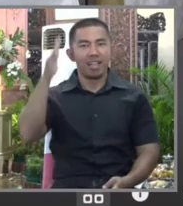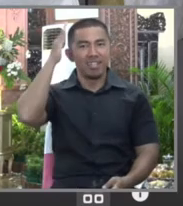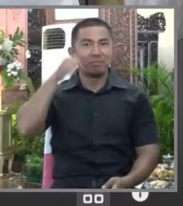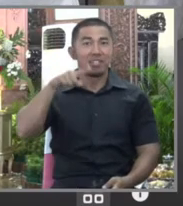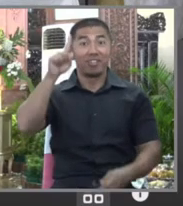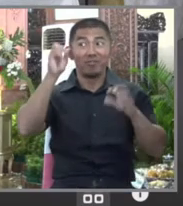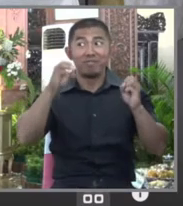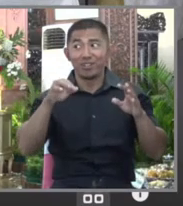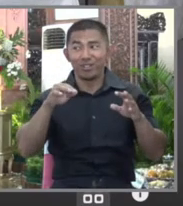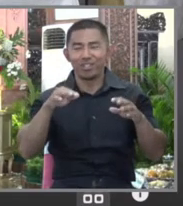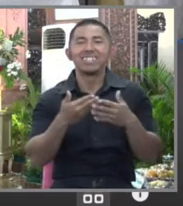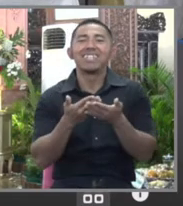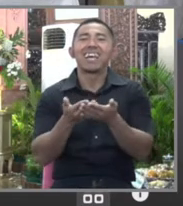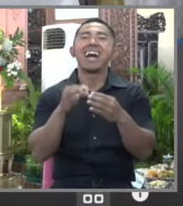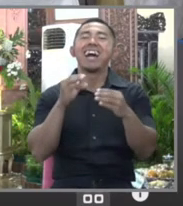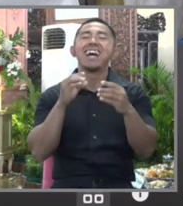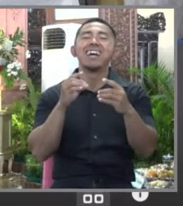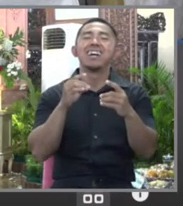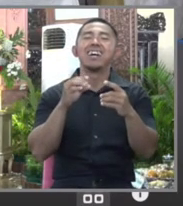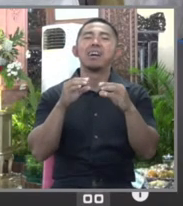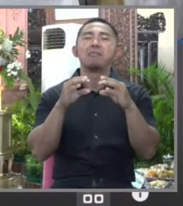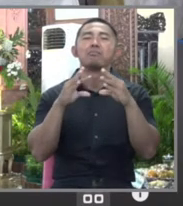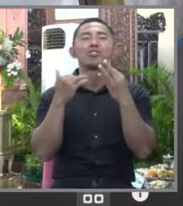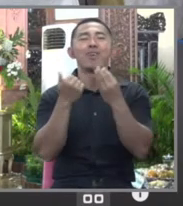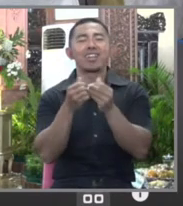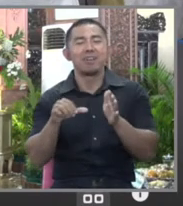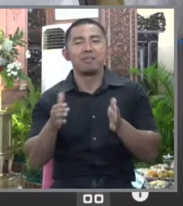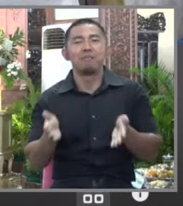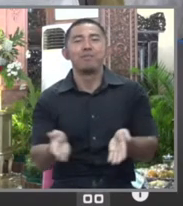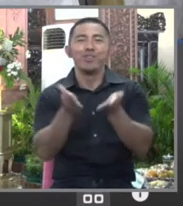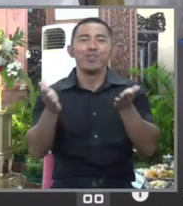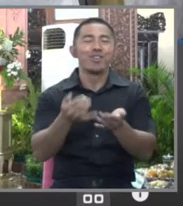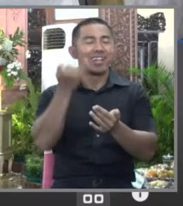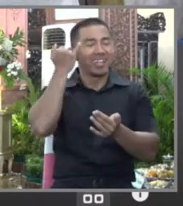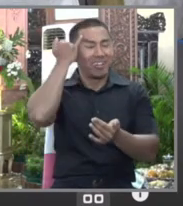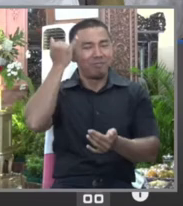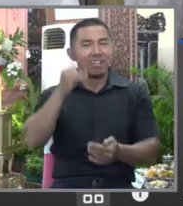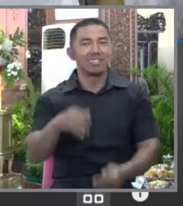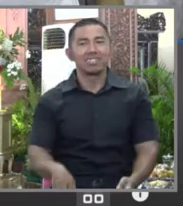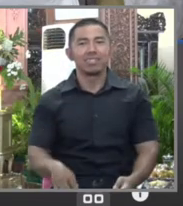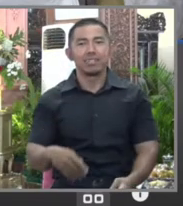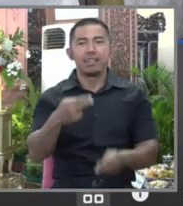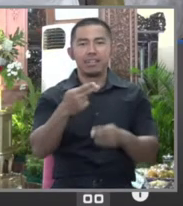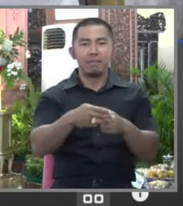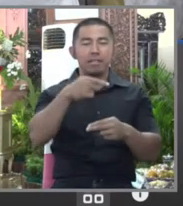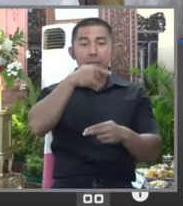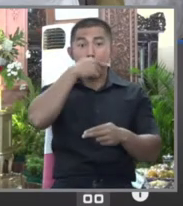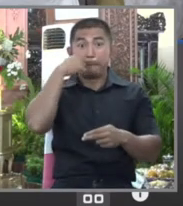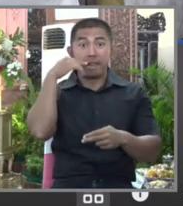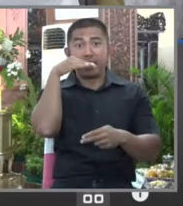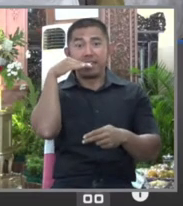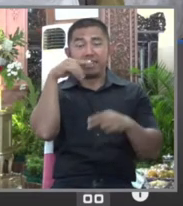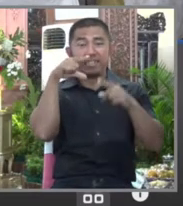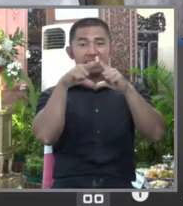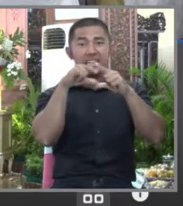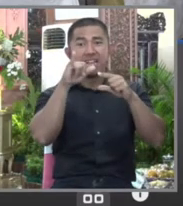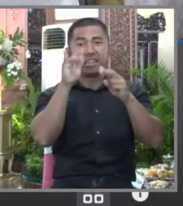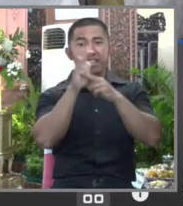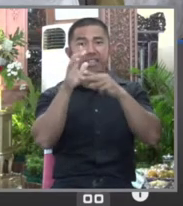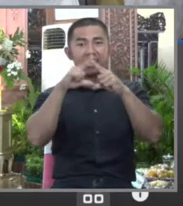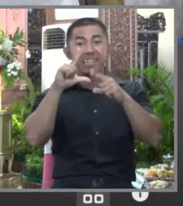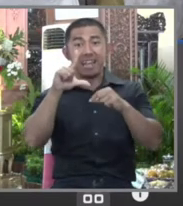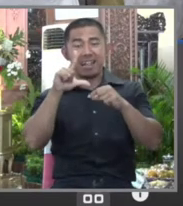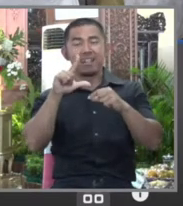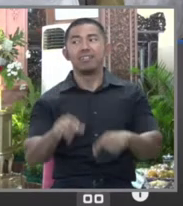kita bisa harapkan untuk mendorong inovasi di sana Buku berhak e1200 Jiwa Saya tidak akan